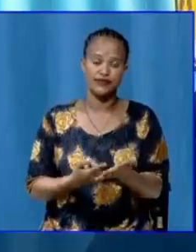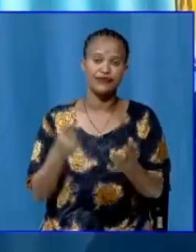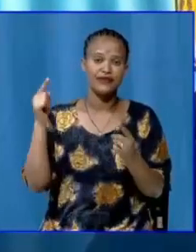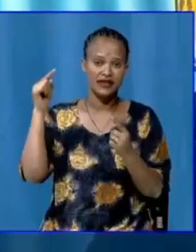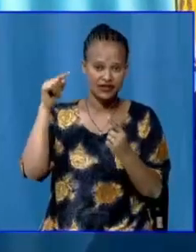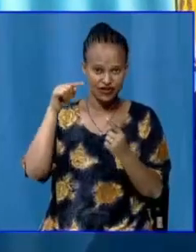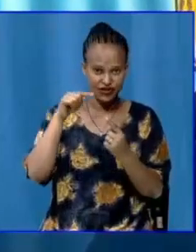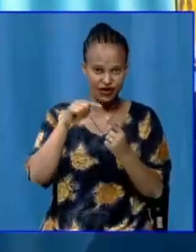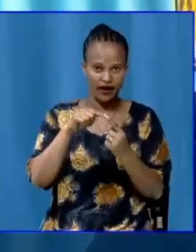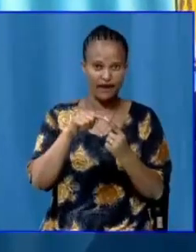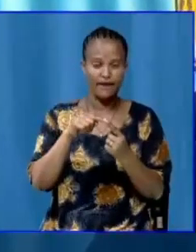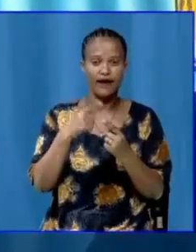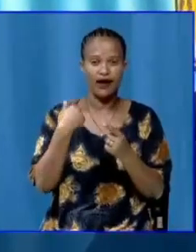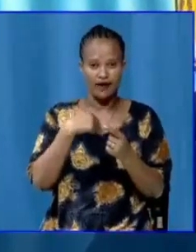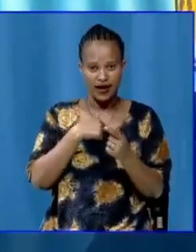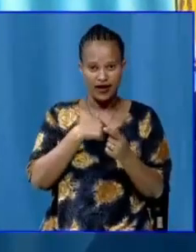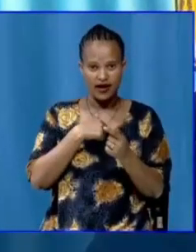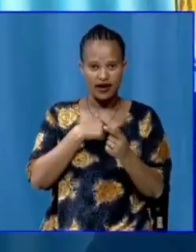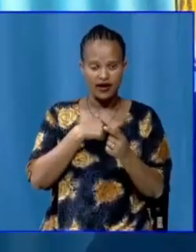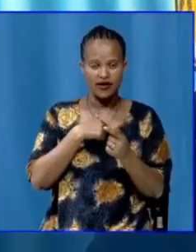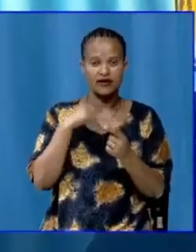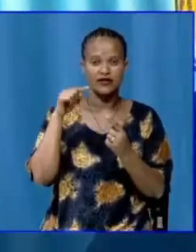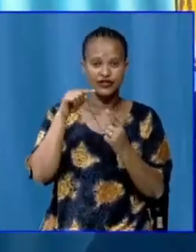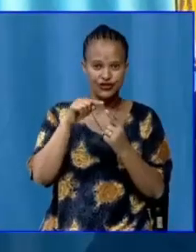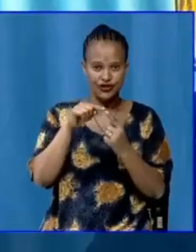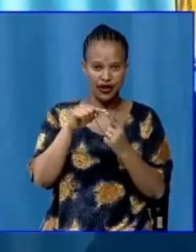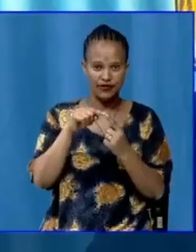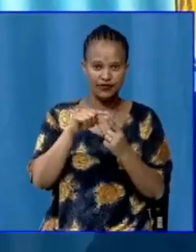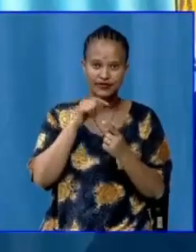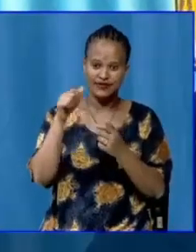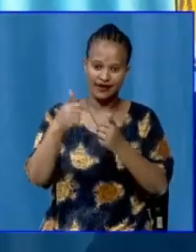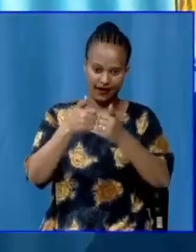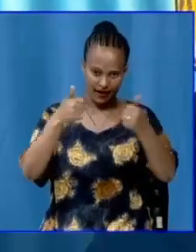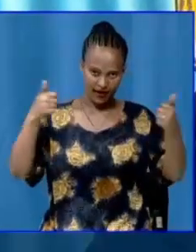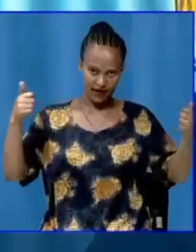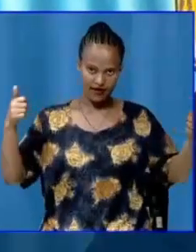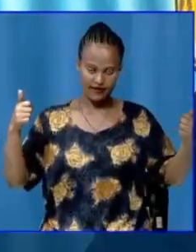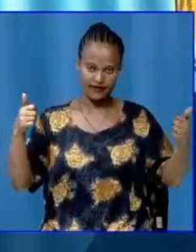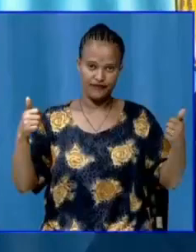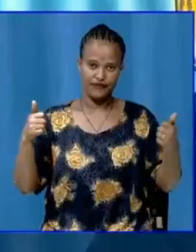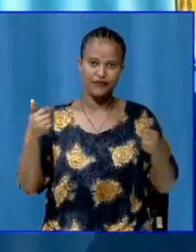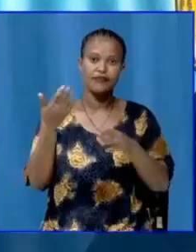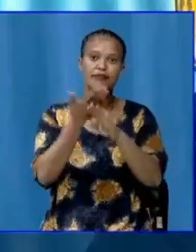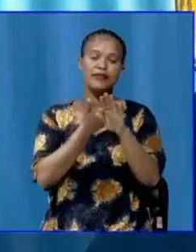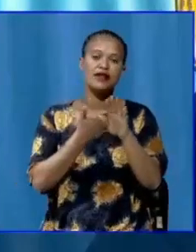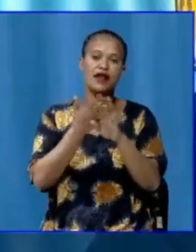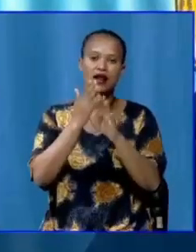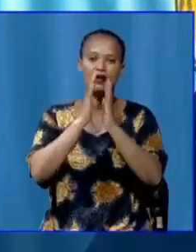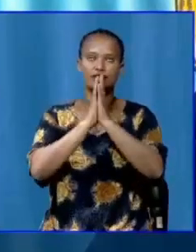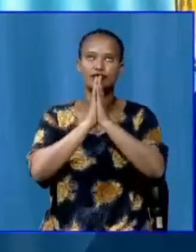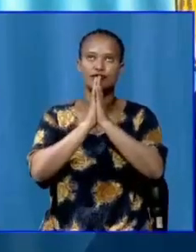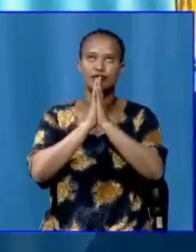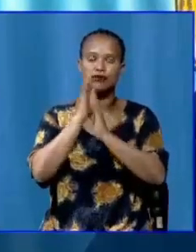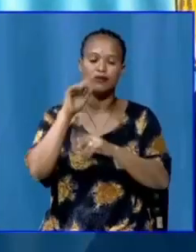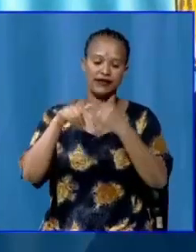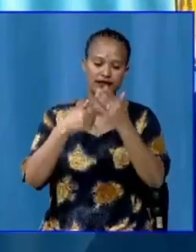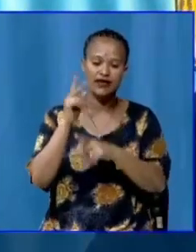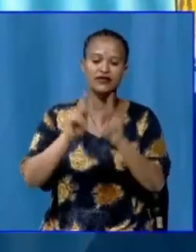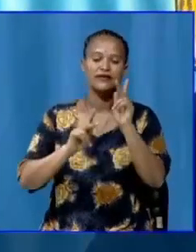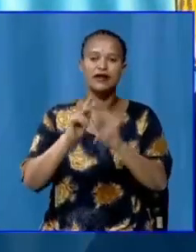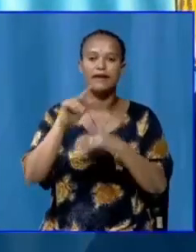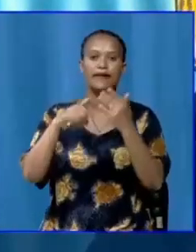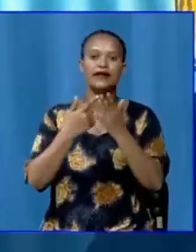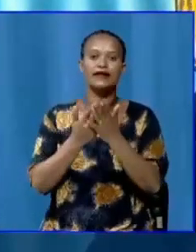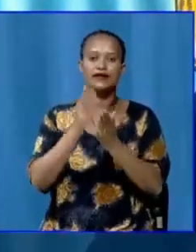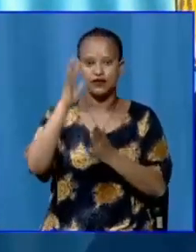ክሻብ ካባና ካብ ዝባና ክሻብ ዘይረሓቐ ምህላና ጸሎትና ምእንቲ ህዝብና ምእንቲ መንግስትና